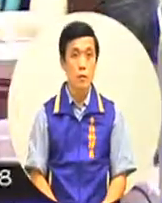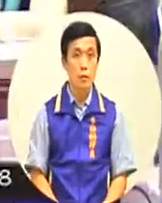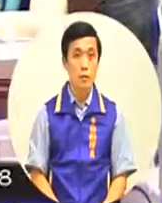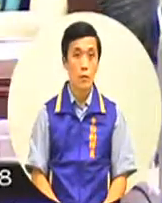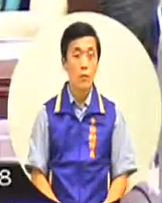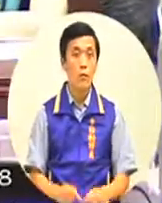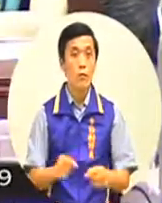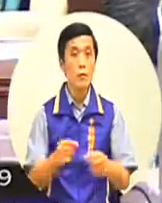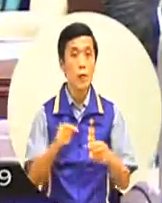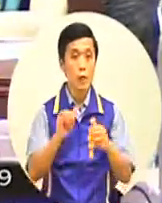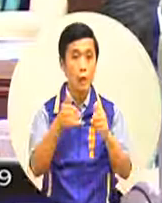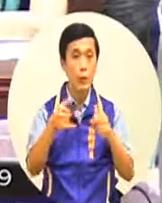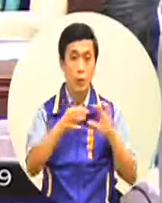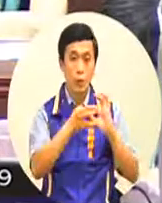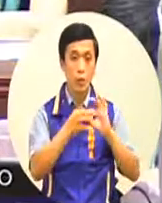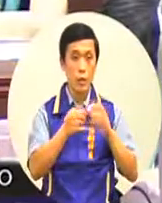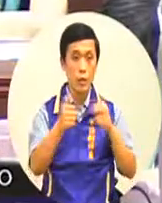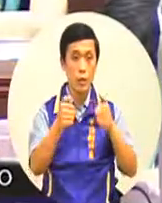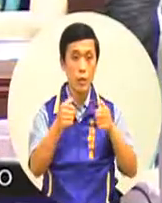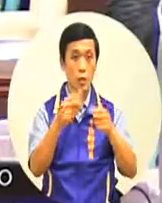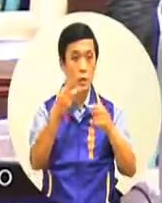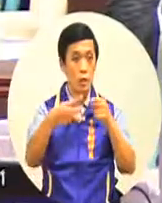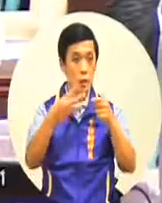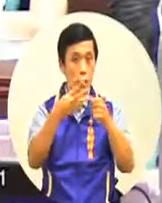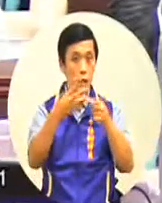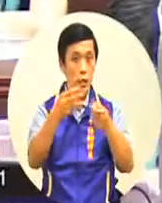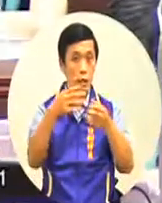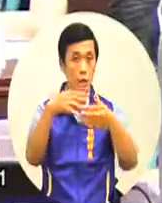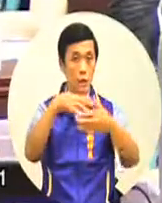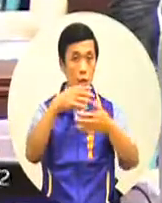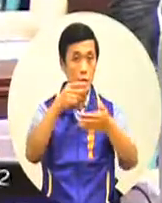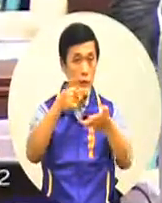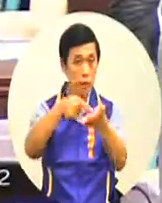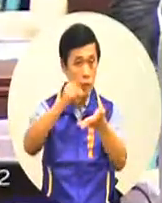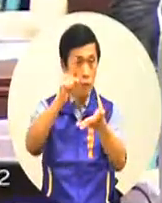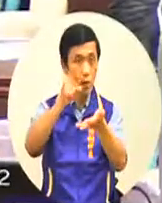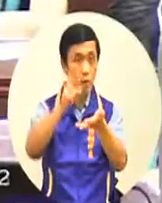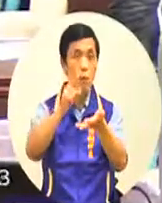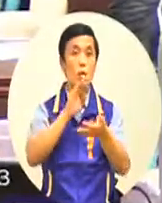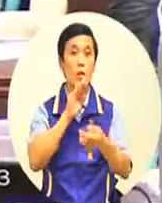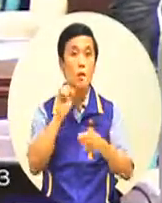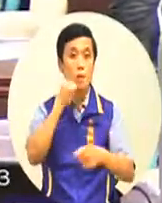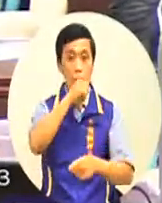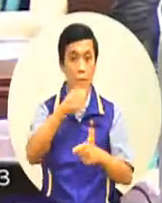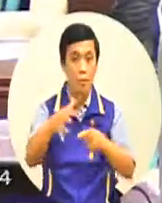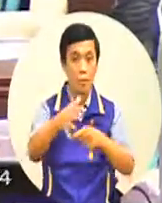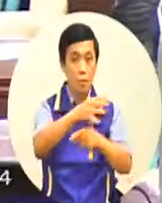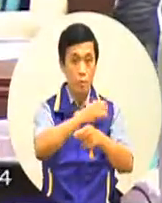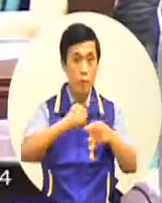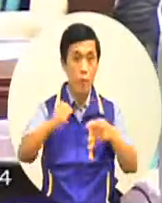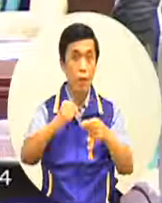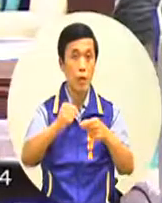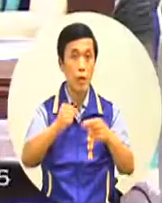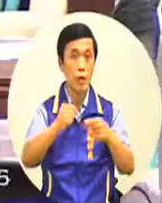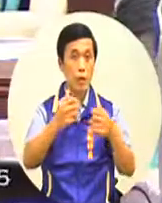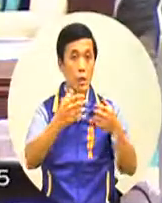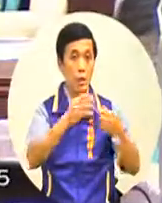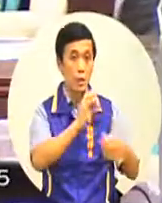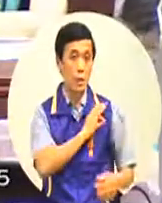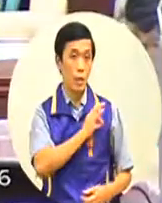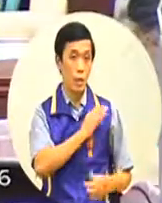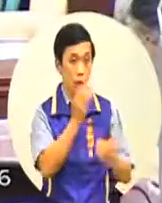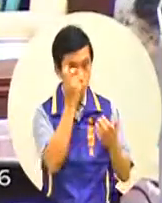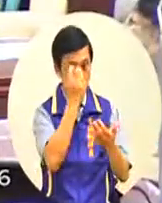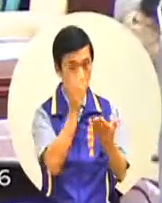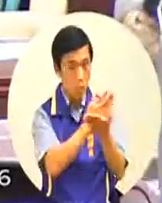谢谢召集人，谢谢议员的关心哈。我们3年会有一次，这个是全国统一规定，3年一次机构评鉴。那我们评